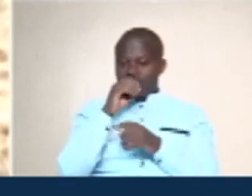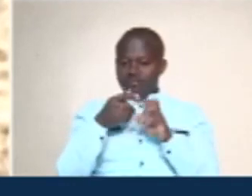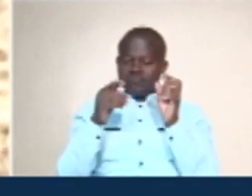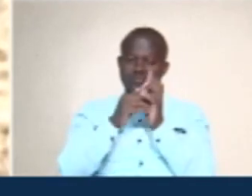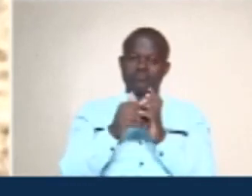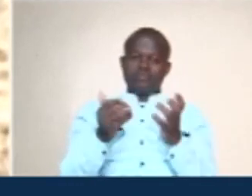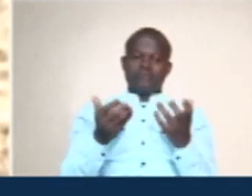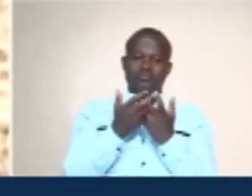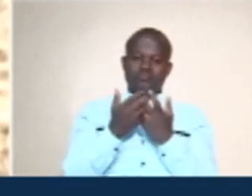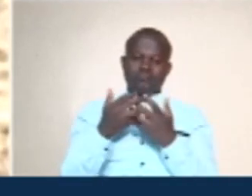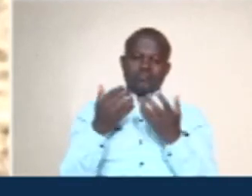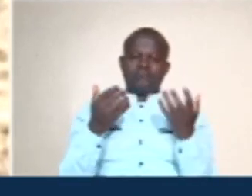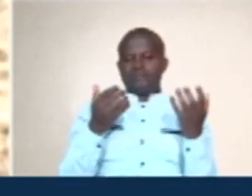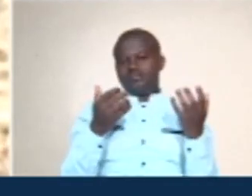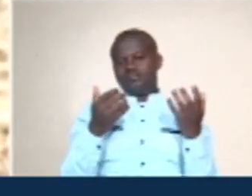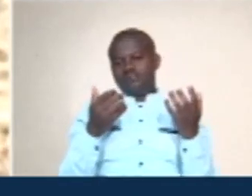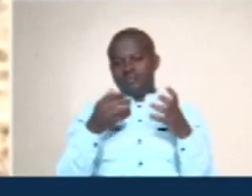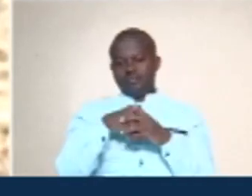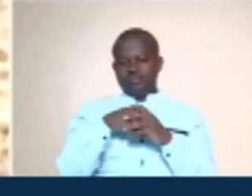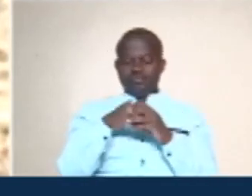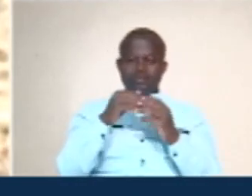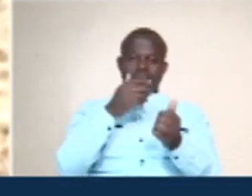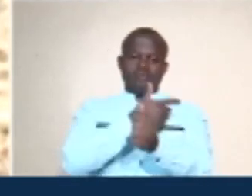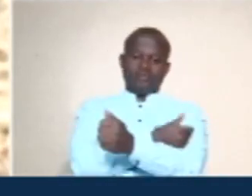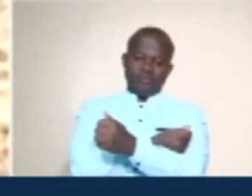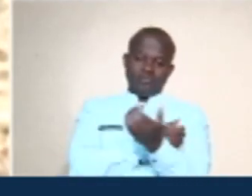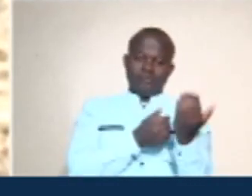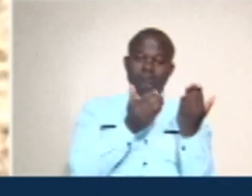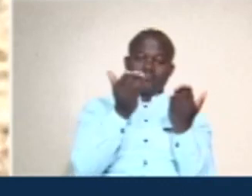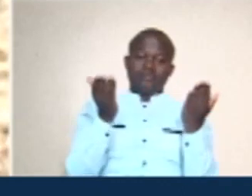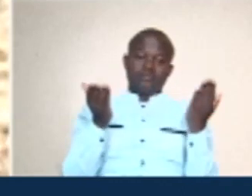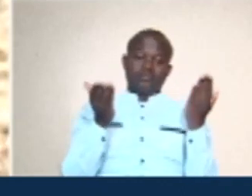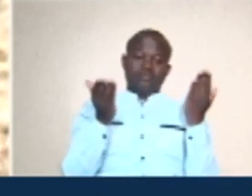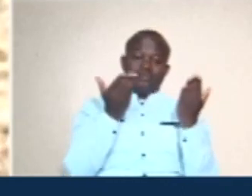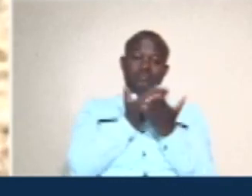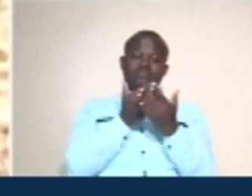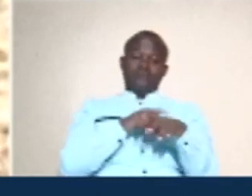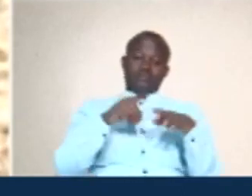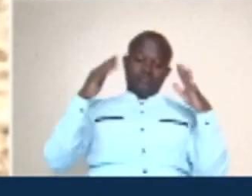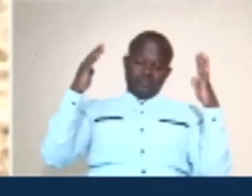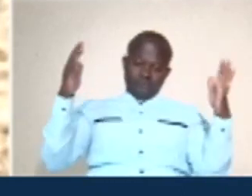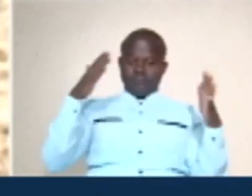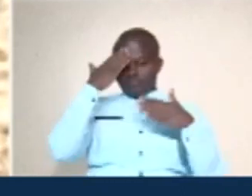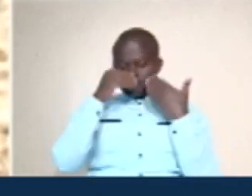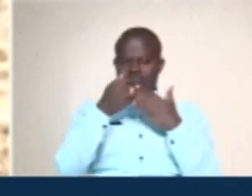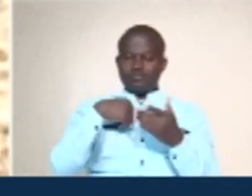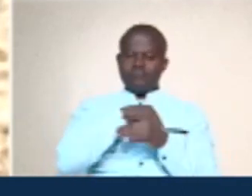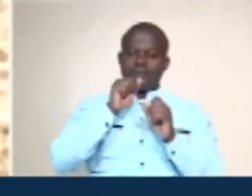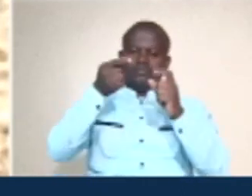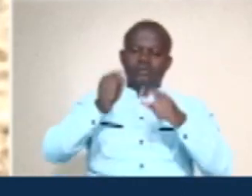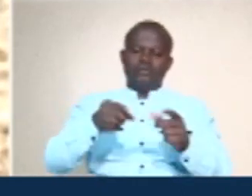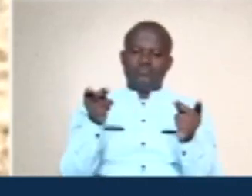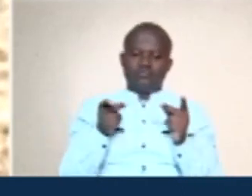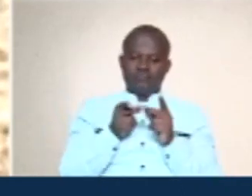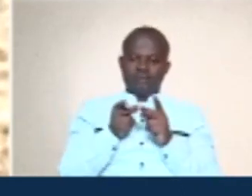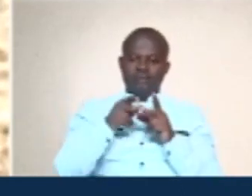bijyanye n'inkingo, mu nkingo naho byafashaga umwanya munini kugira ngo inkingo zigere